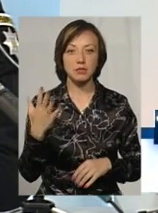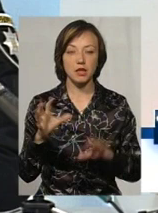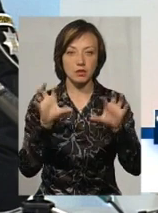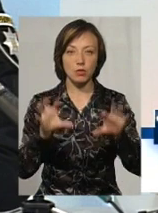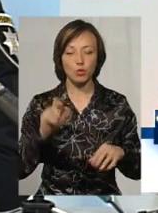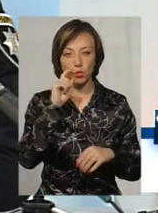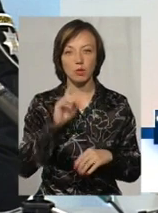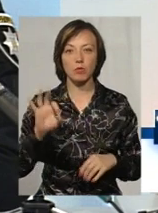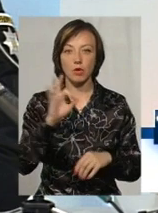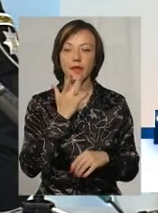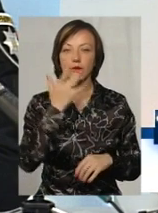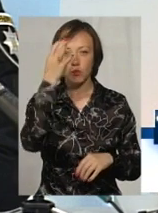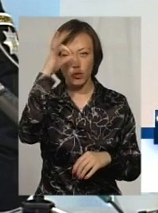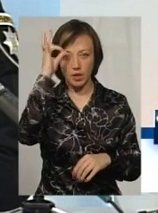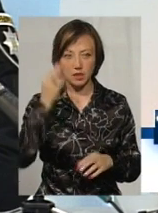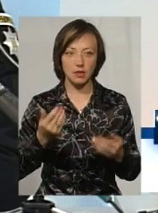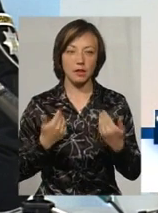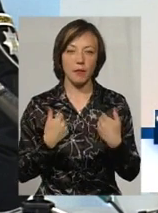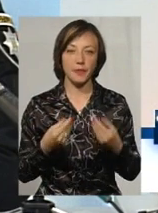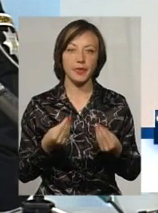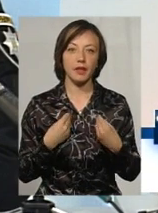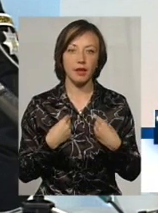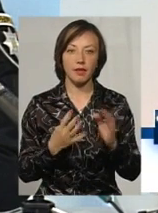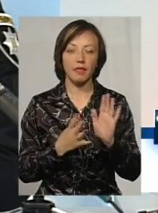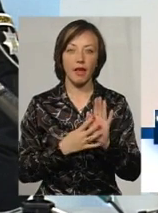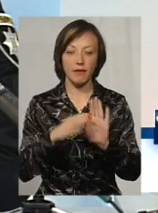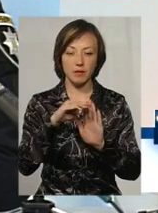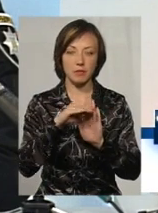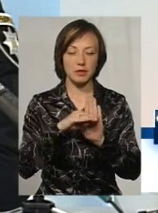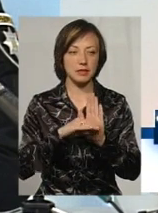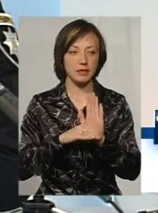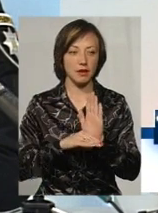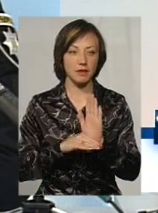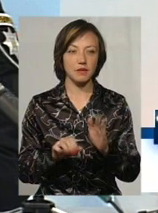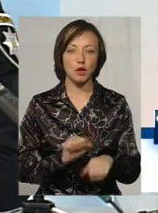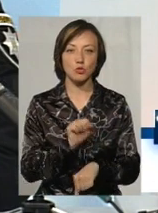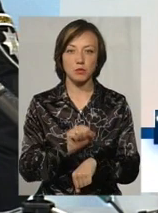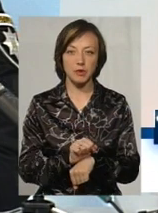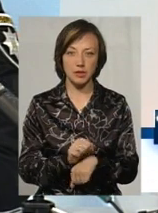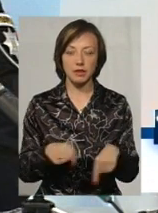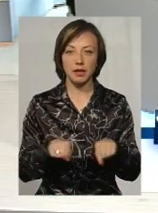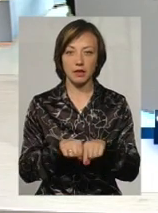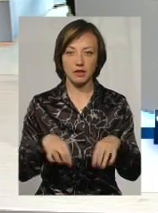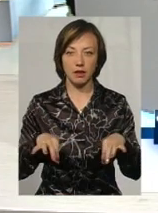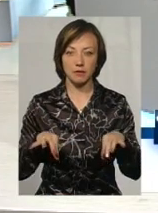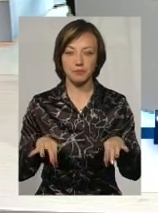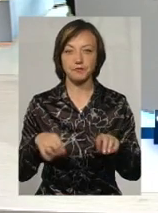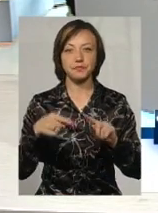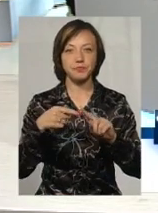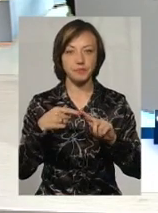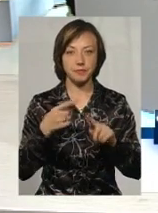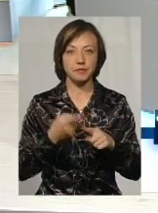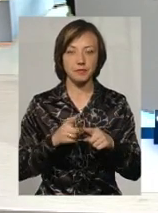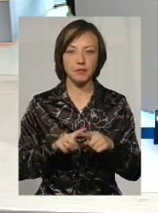закону України про національну поліцію, яка нам дає 9 підстав для зупинки таких транспортних засобів. Які вони? Ну, перш за все,